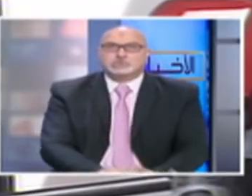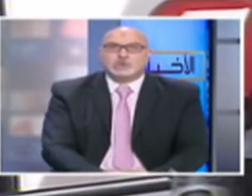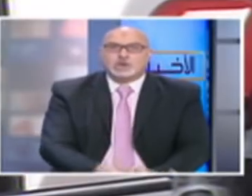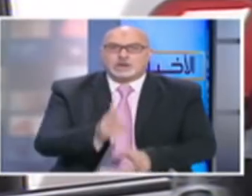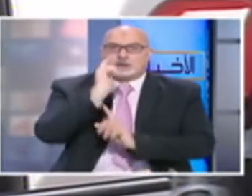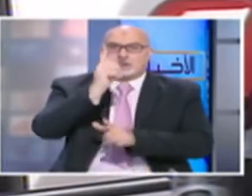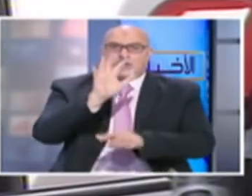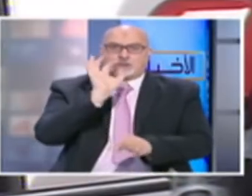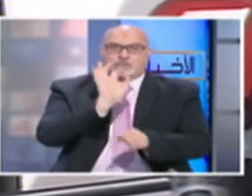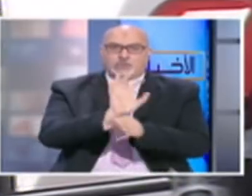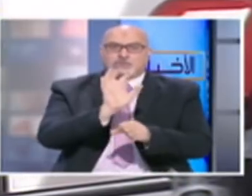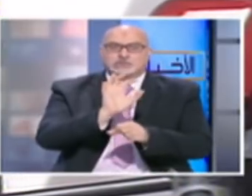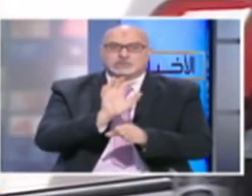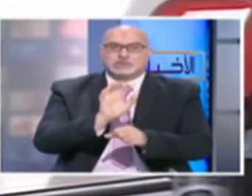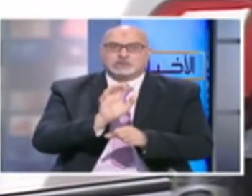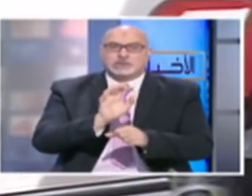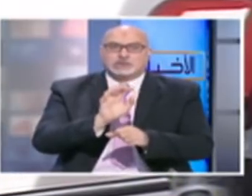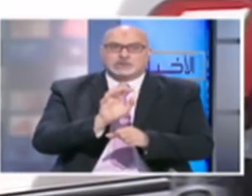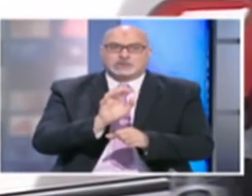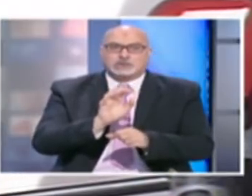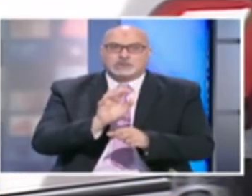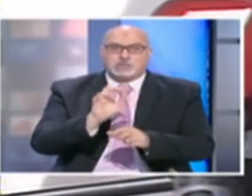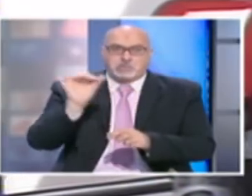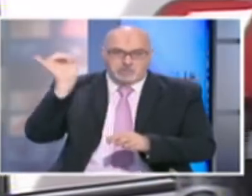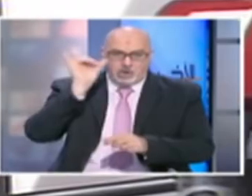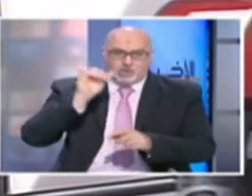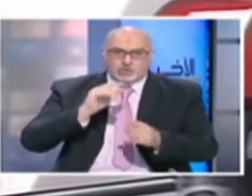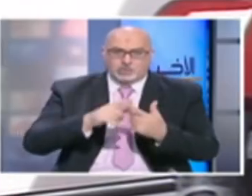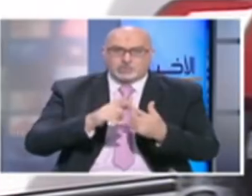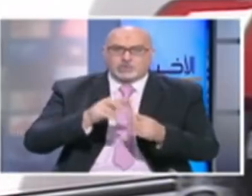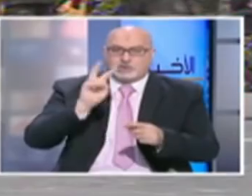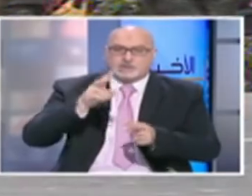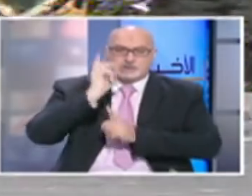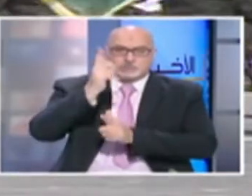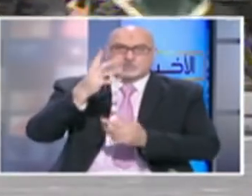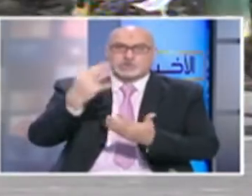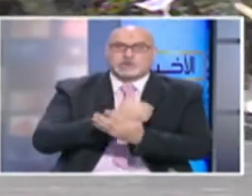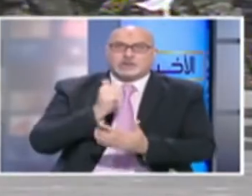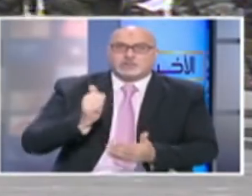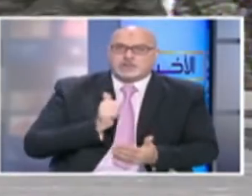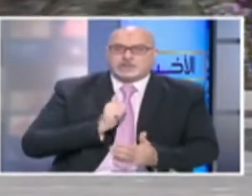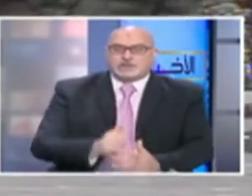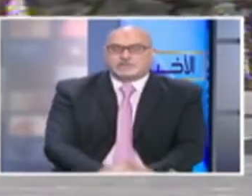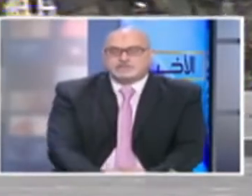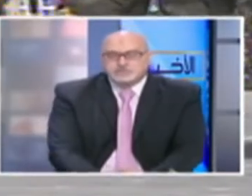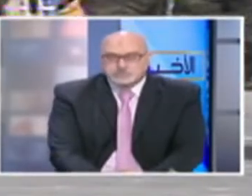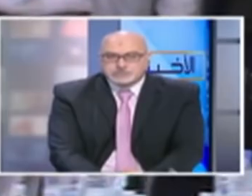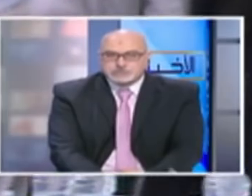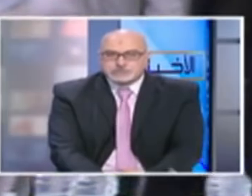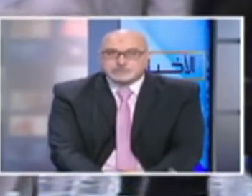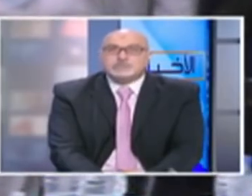حربه التحريرية ليدخل بكفاحه التحرر الوطني مرحلة